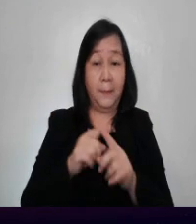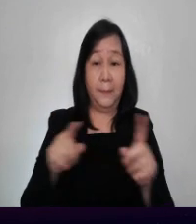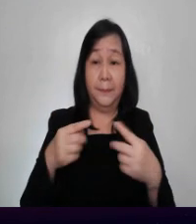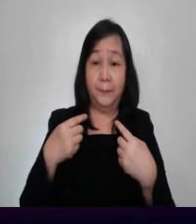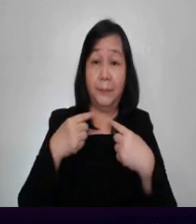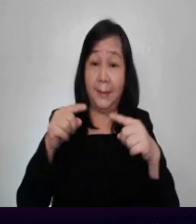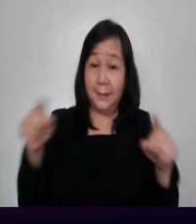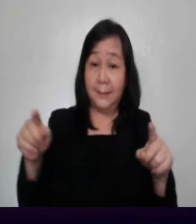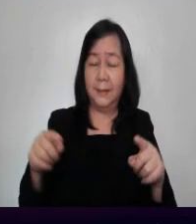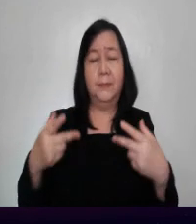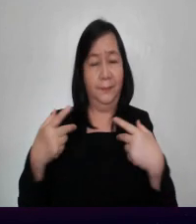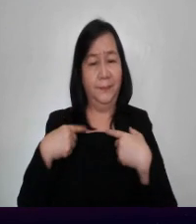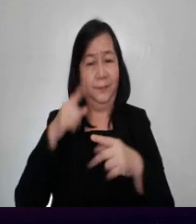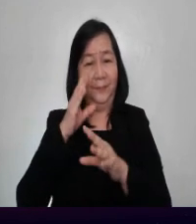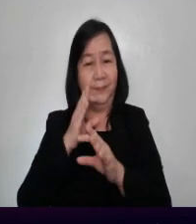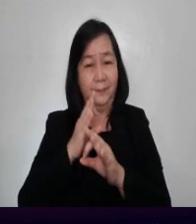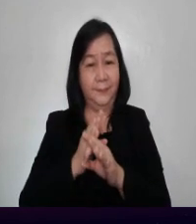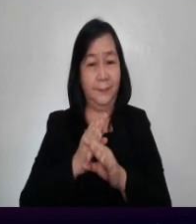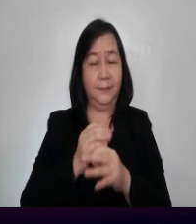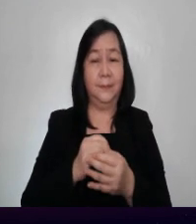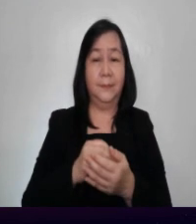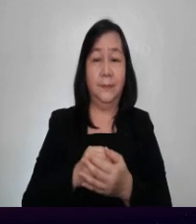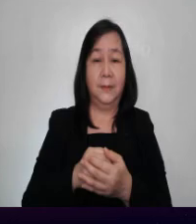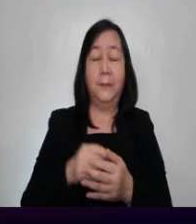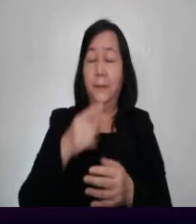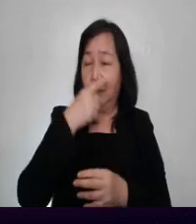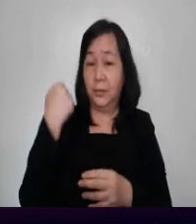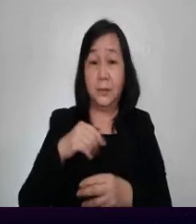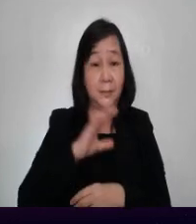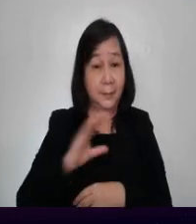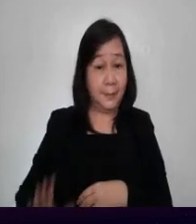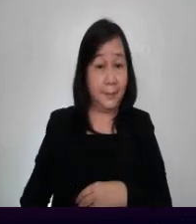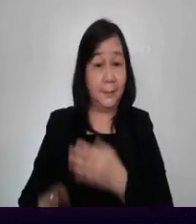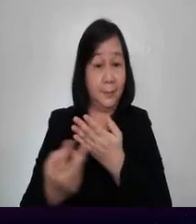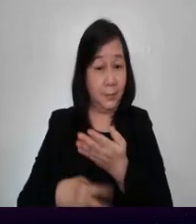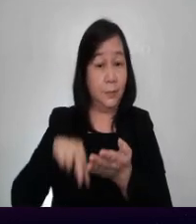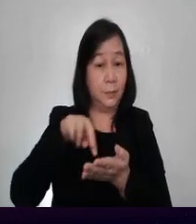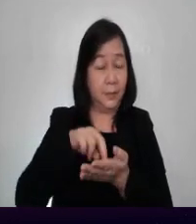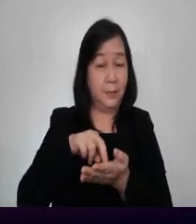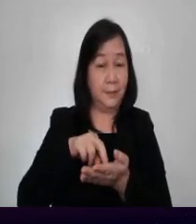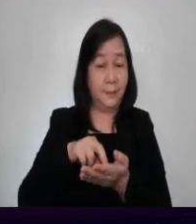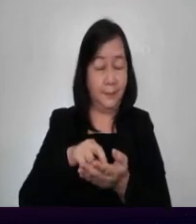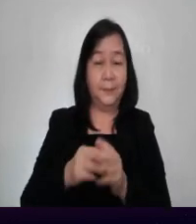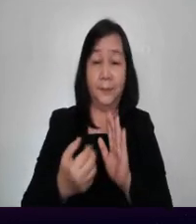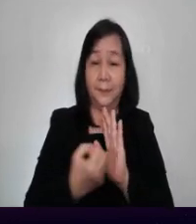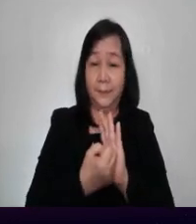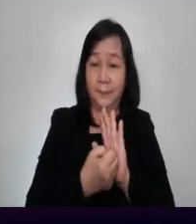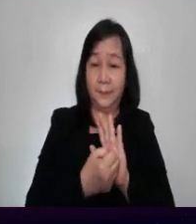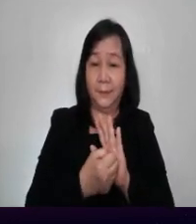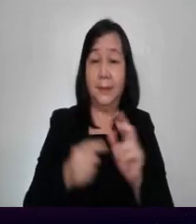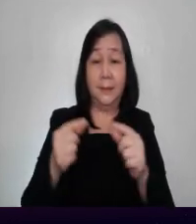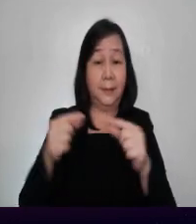halip, ipahayag natin ito ng may pananampalataya, sapagkat si Kristo po ay muling nabuhay at ito